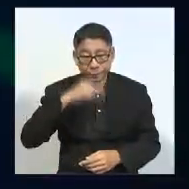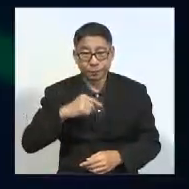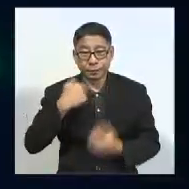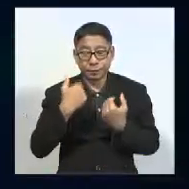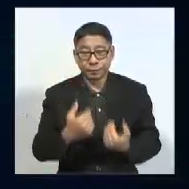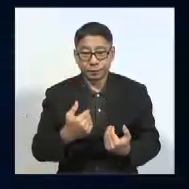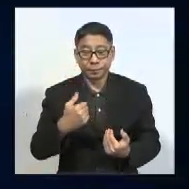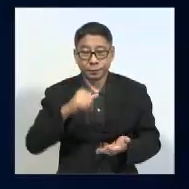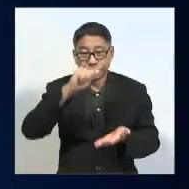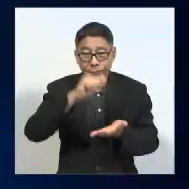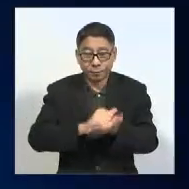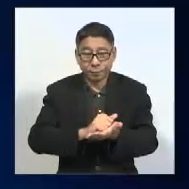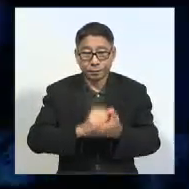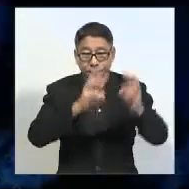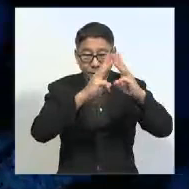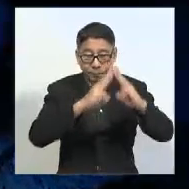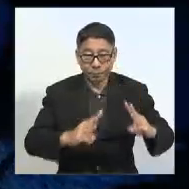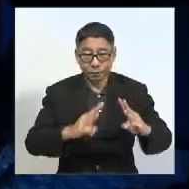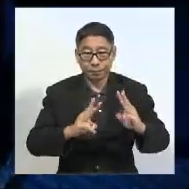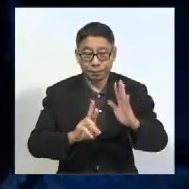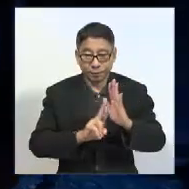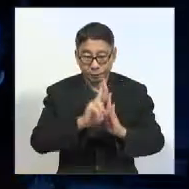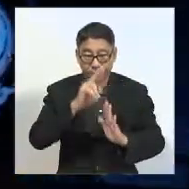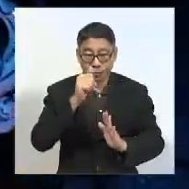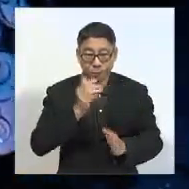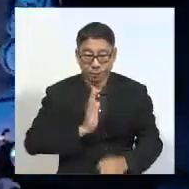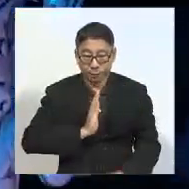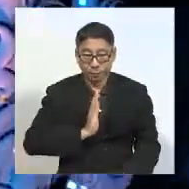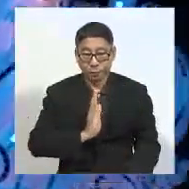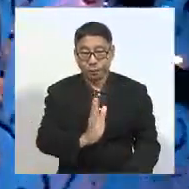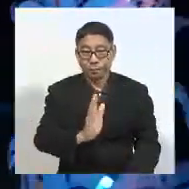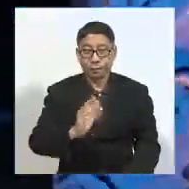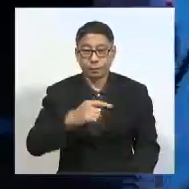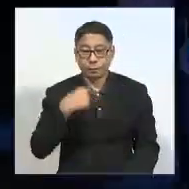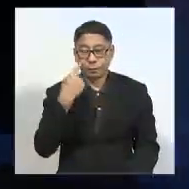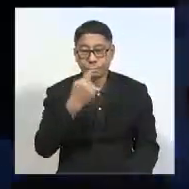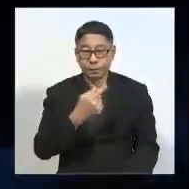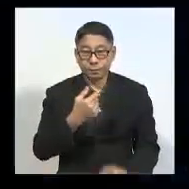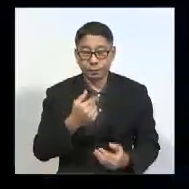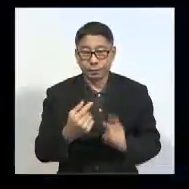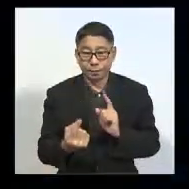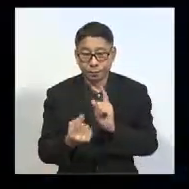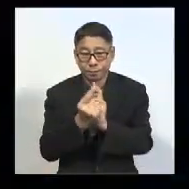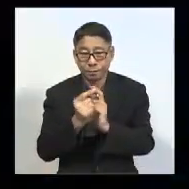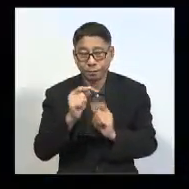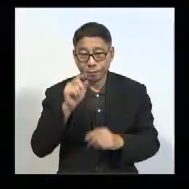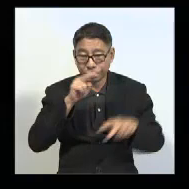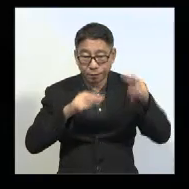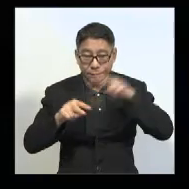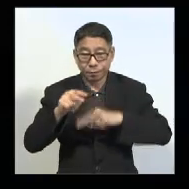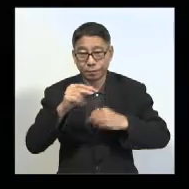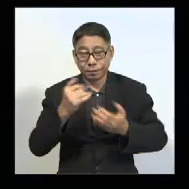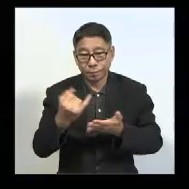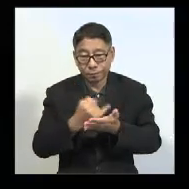www.thaiticketmajor.com หรือจองบัตรผ่านวัดร่องขุนได้โดยตรงเลยนะคะซึ่งนอกจากคุณผู้ชมจะได้เข้าไปชมงานศิลปะแห่งชาติ